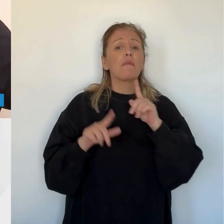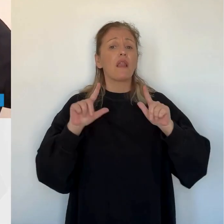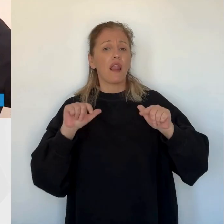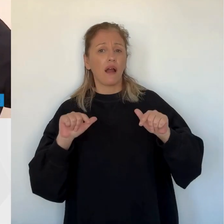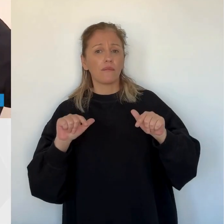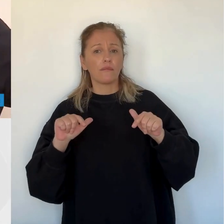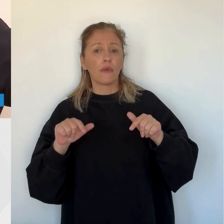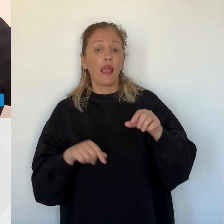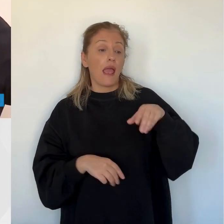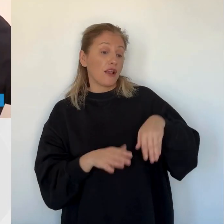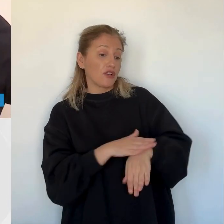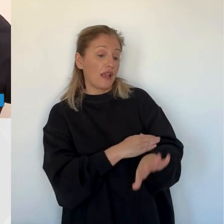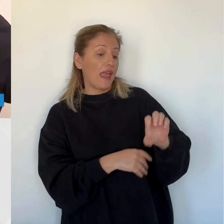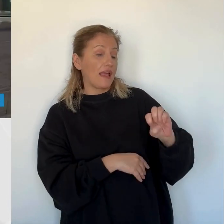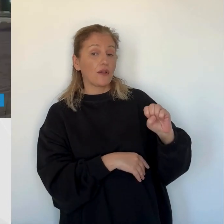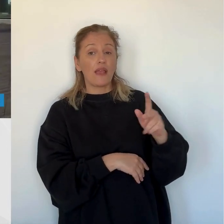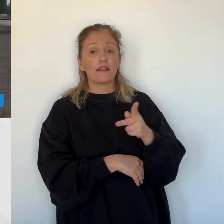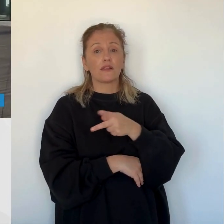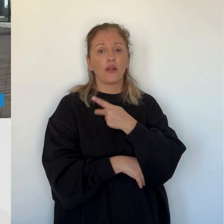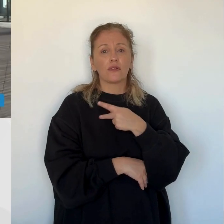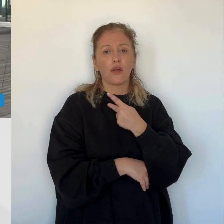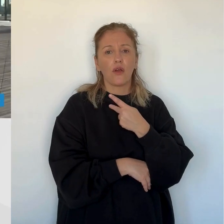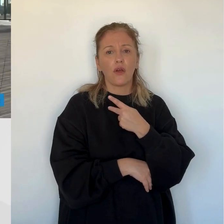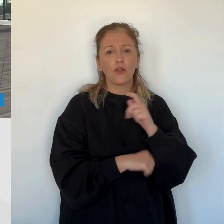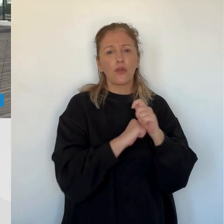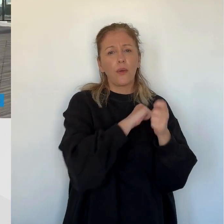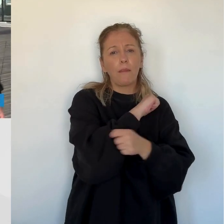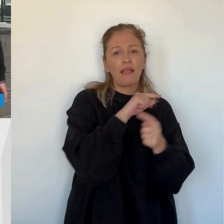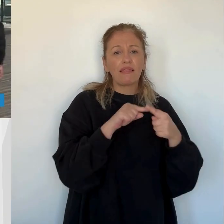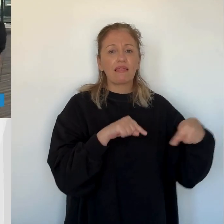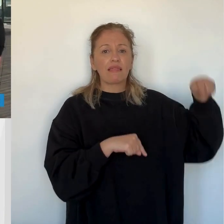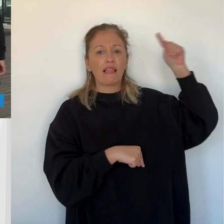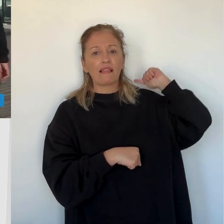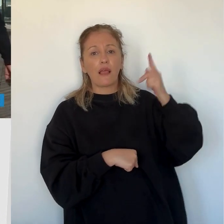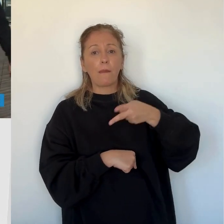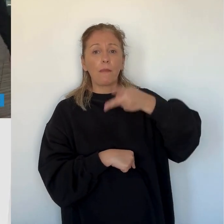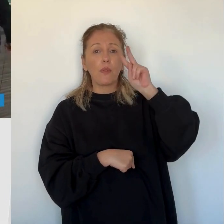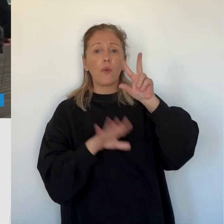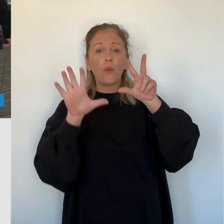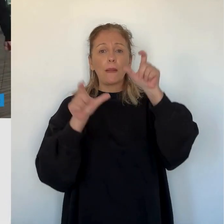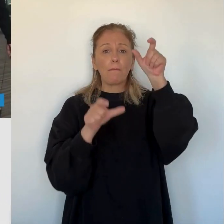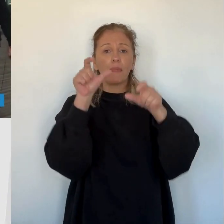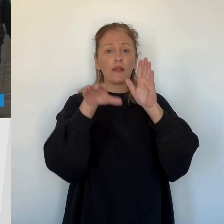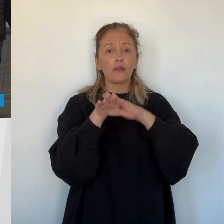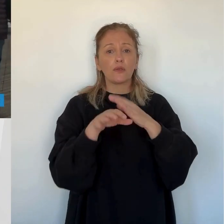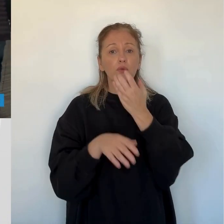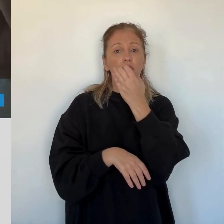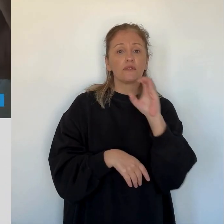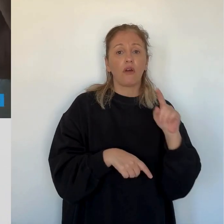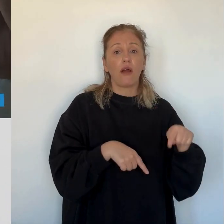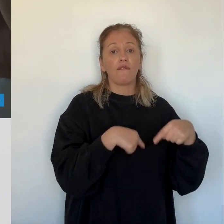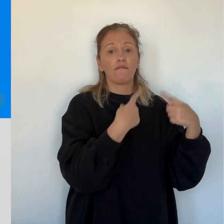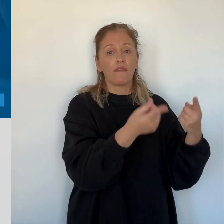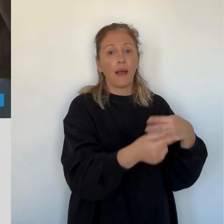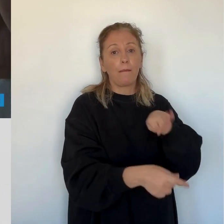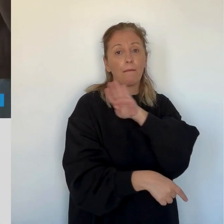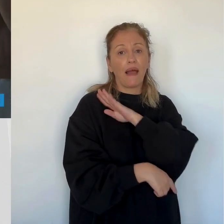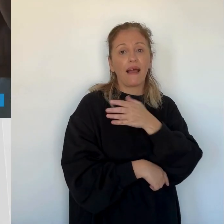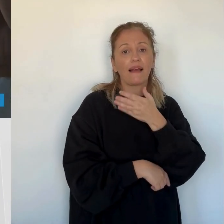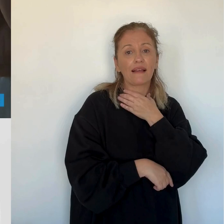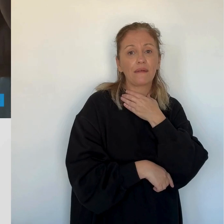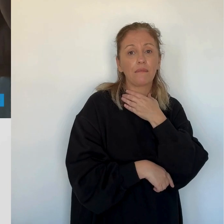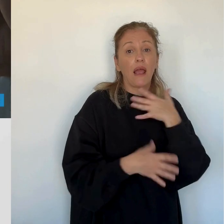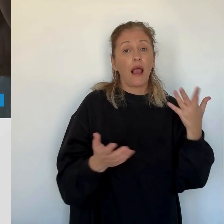puis du Doliprane, et puis voilà. Jean-Mathieu est loin d'être le seul. Chez SOS Médecins, plus de 8% des